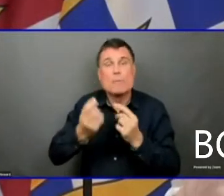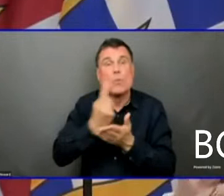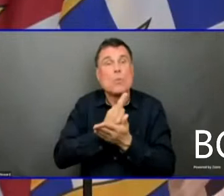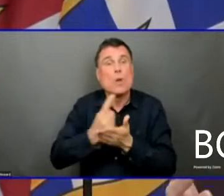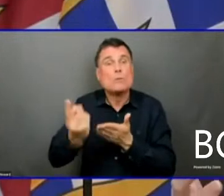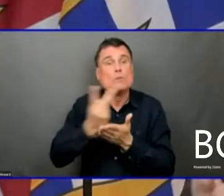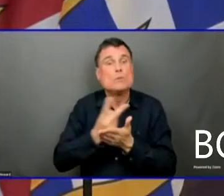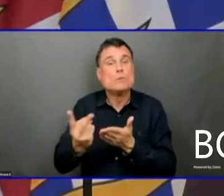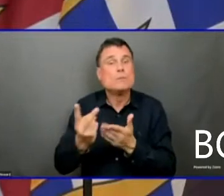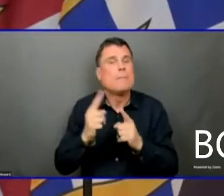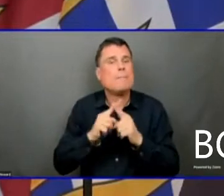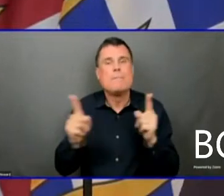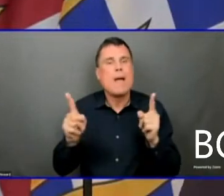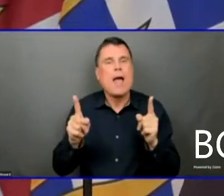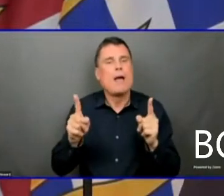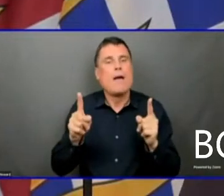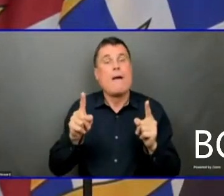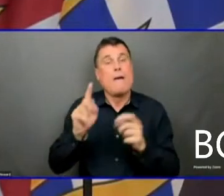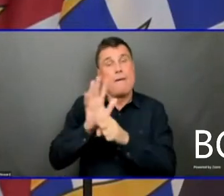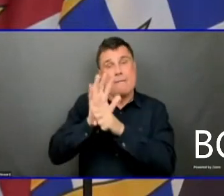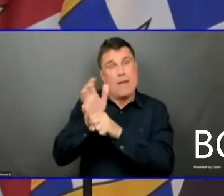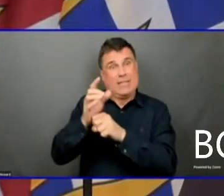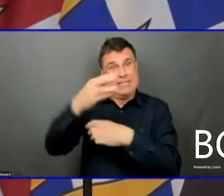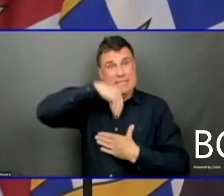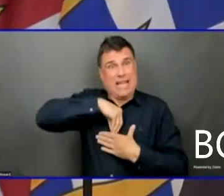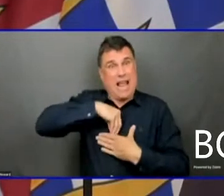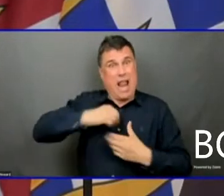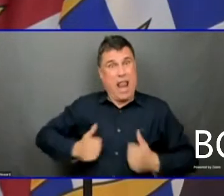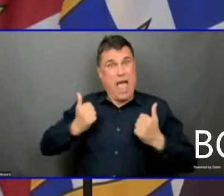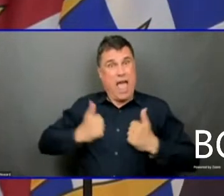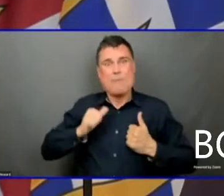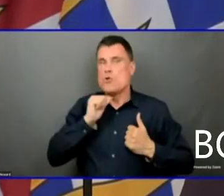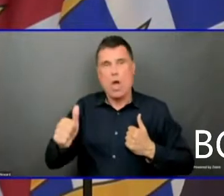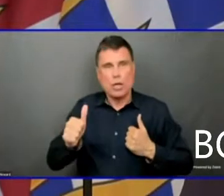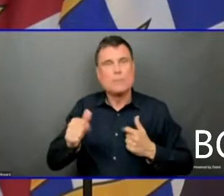他说你不会再传染其他给其他人了。